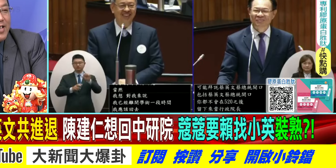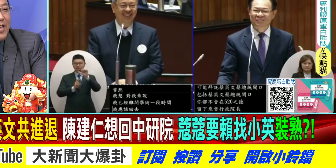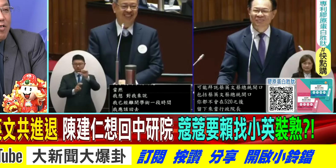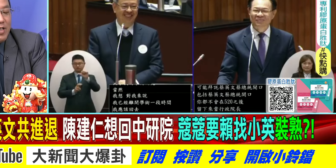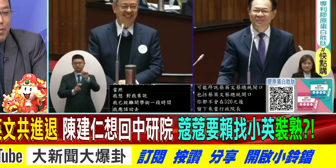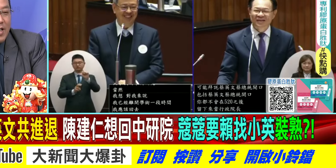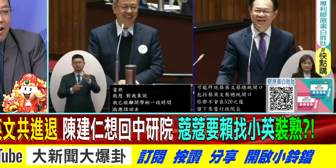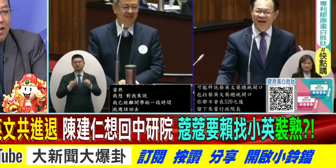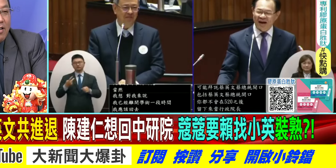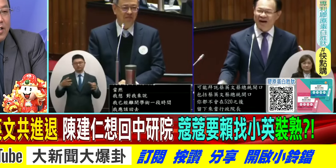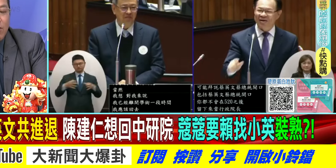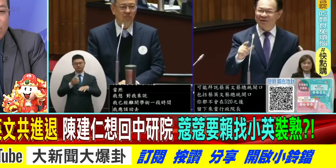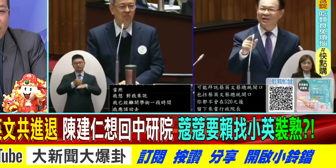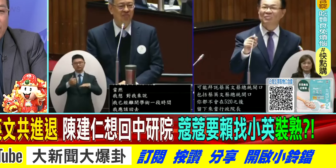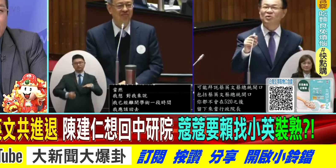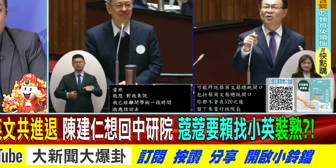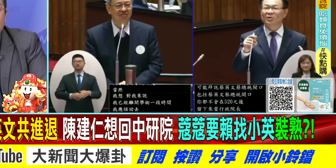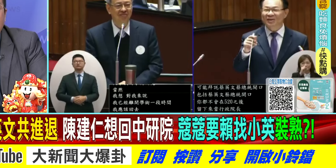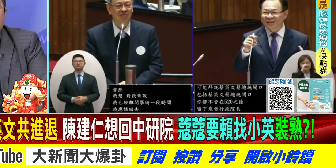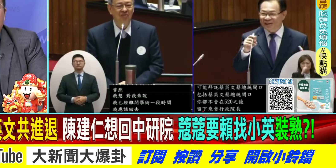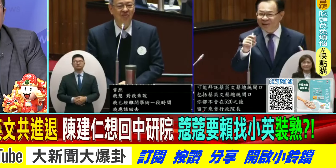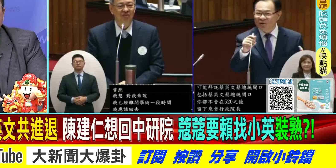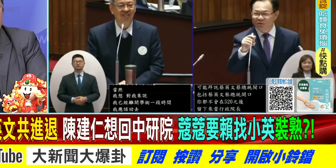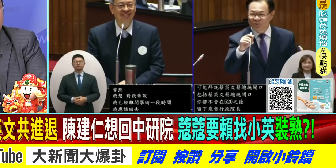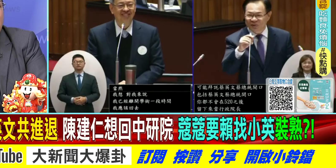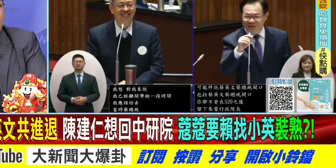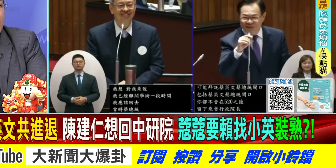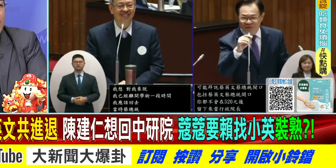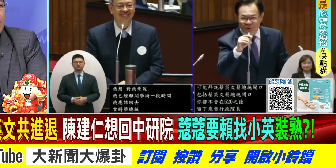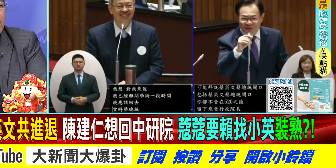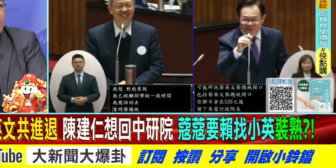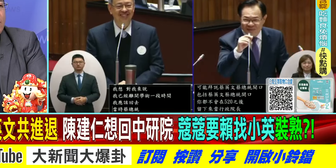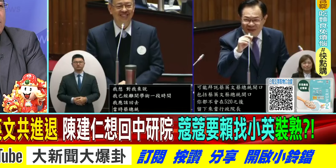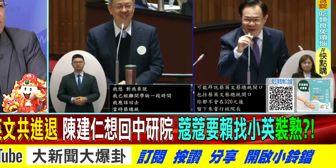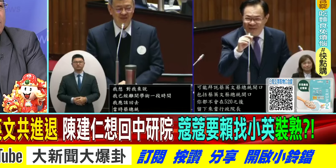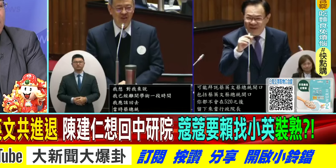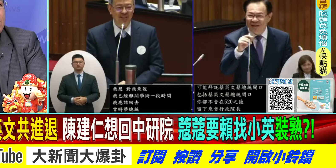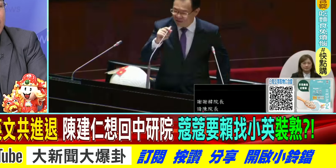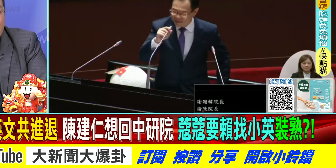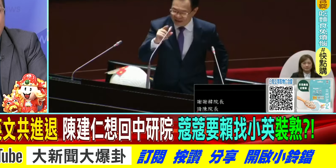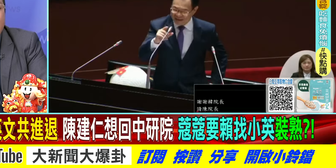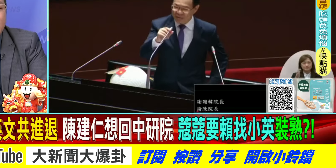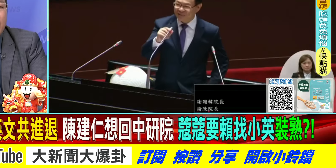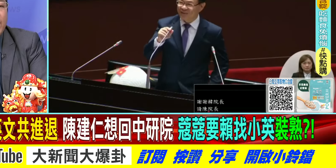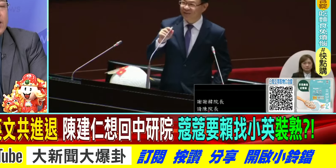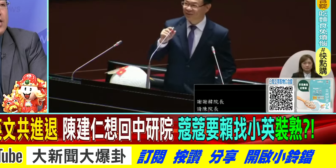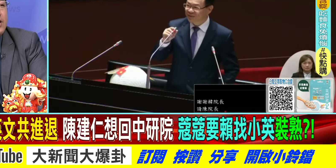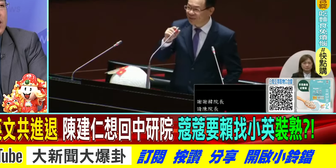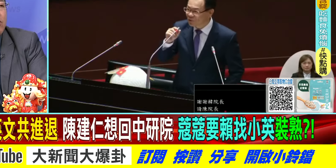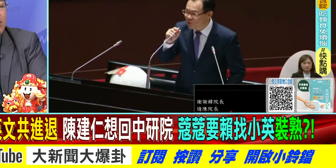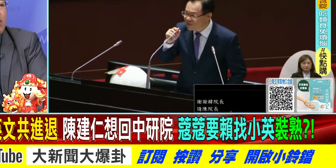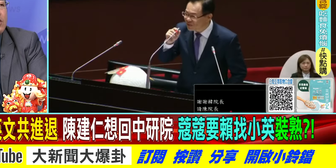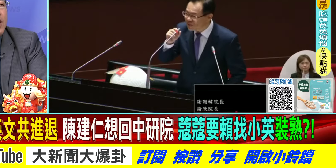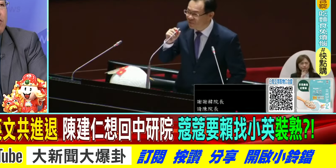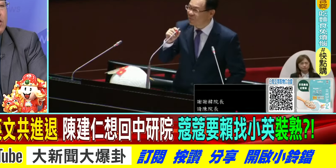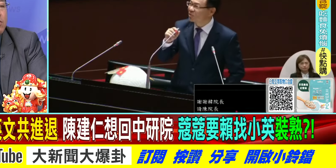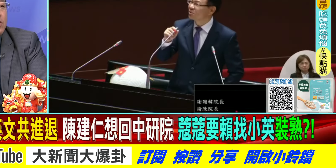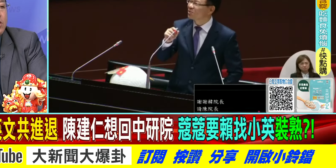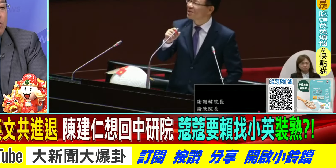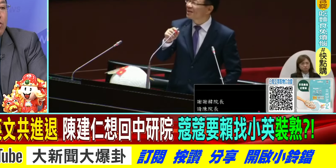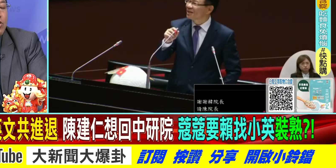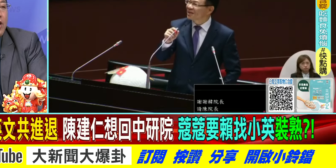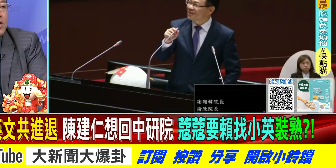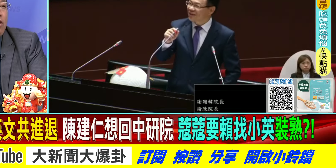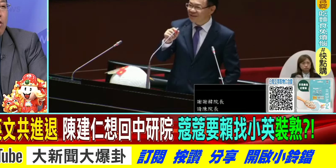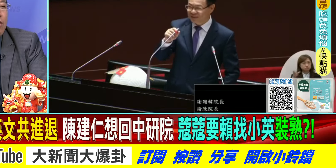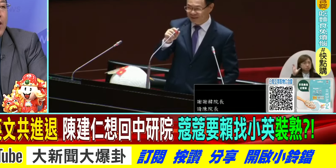赖神他为什么想？他会说，那我以后是不是欠蔡英文一个人情？然后是再来另外一个政治的角度，以后蔡英文是不是